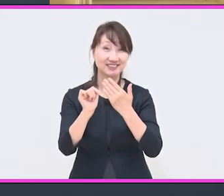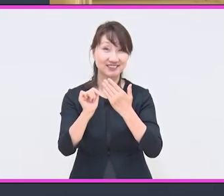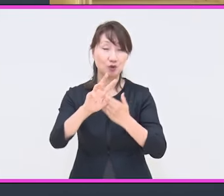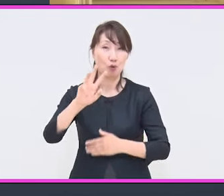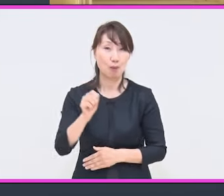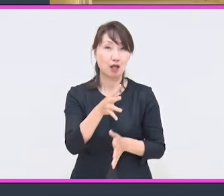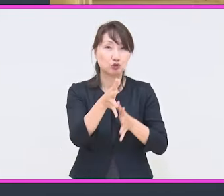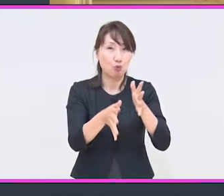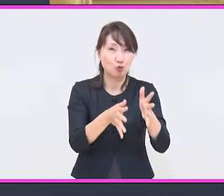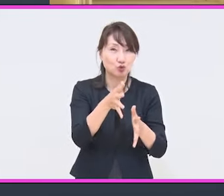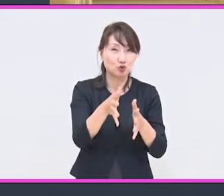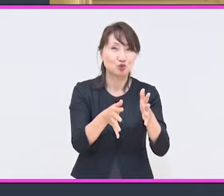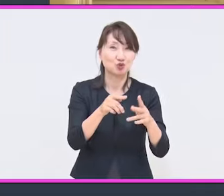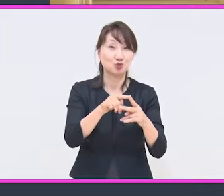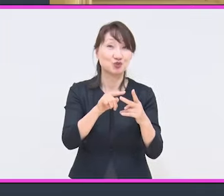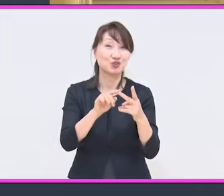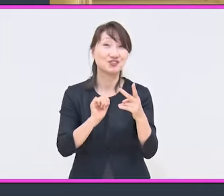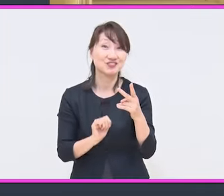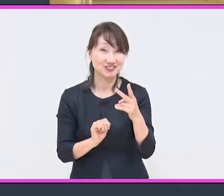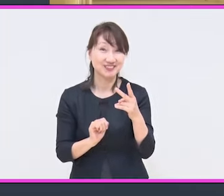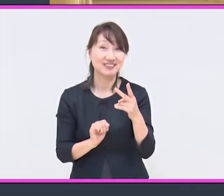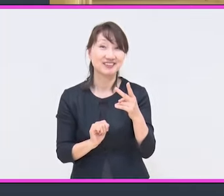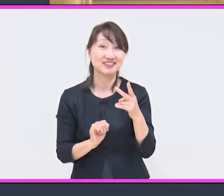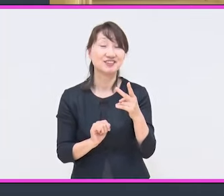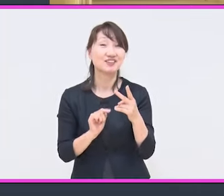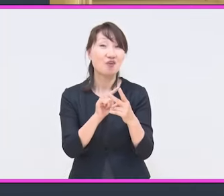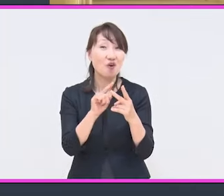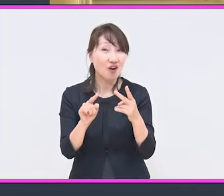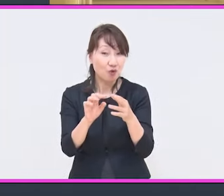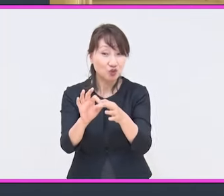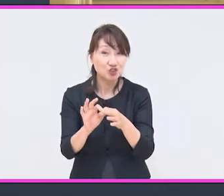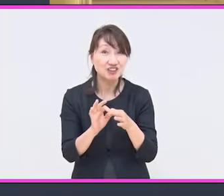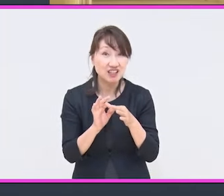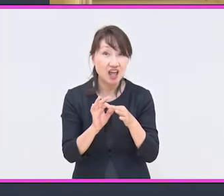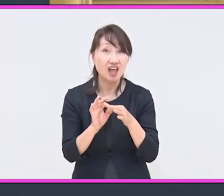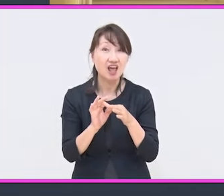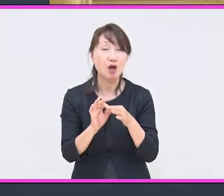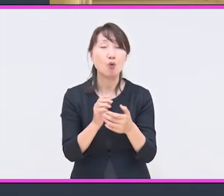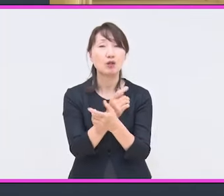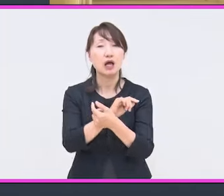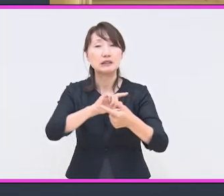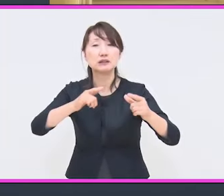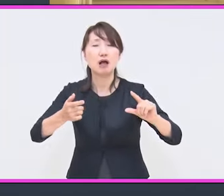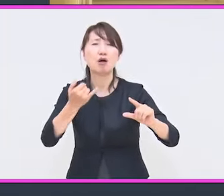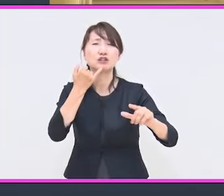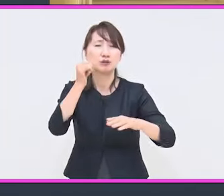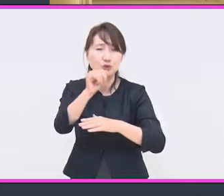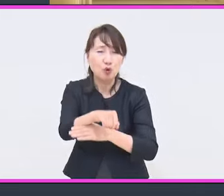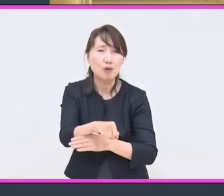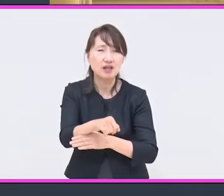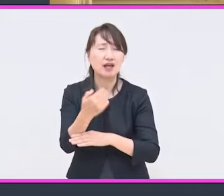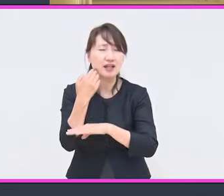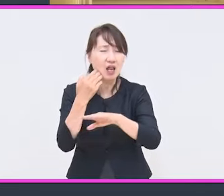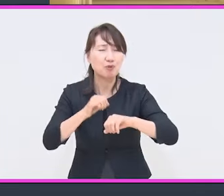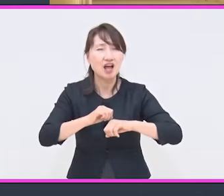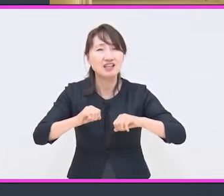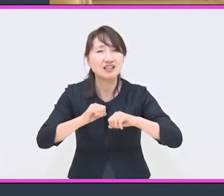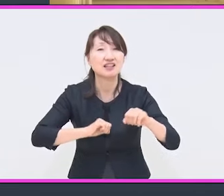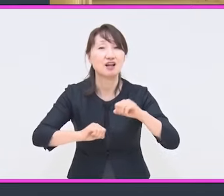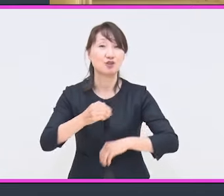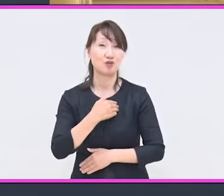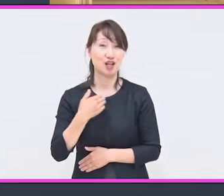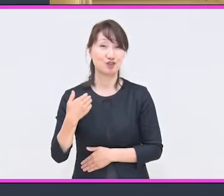パラスポーツ、東京パラリンピック大会とパラスポーツを通じて違いを認めて誰もが生き生きと活躍できる、